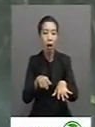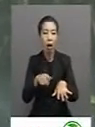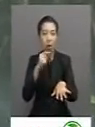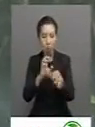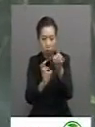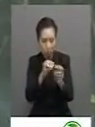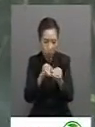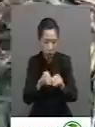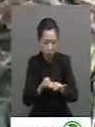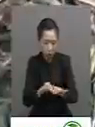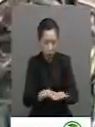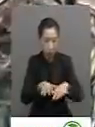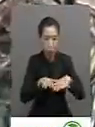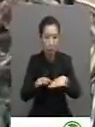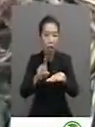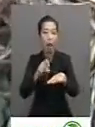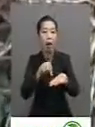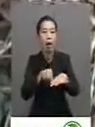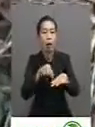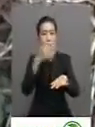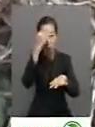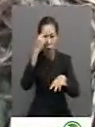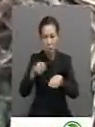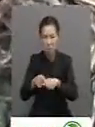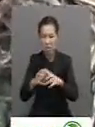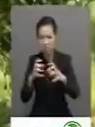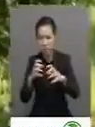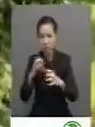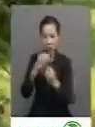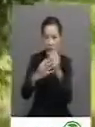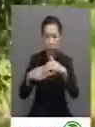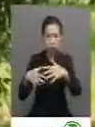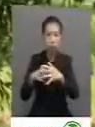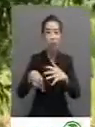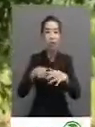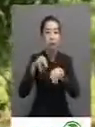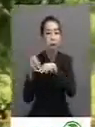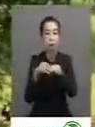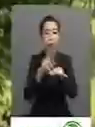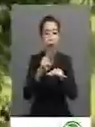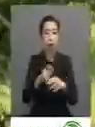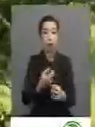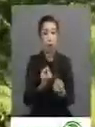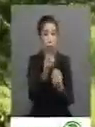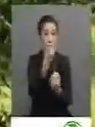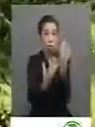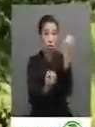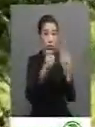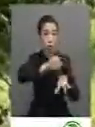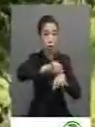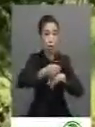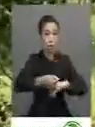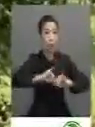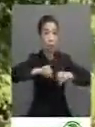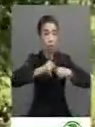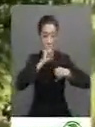ไม่สามารถไหลไปตามปกติได้เนื่องจากมีสิ่งกีดขวางเกษตรกรผู้ปลูกส้มโอรายหนึ่งนะคะก็ให้สัมภาษณ์กับทีมข่าวค่ะบ